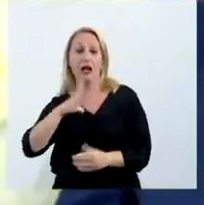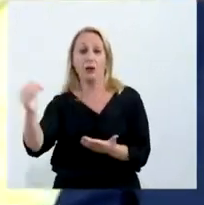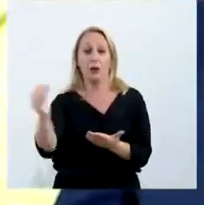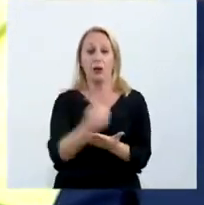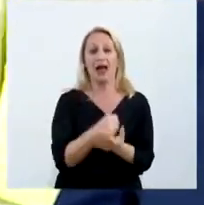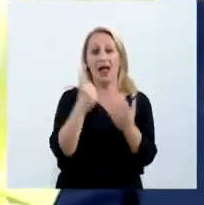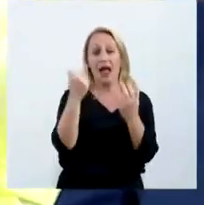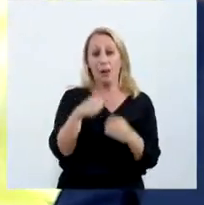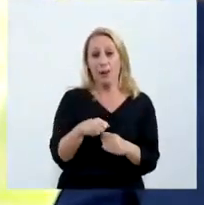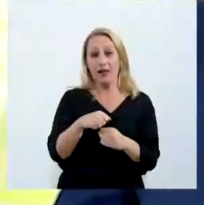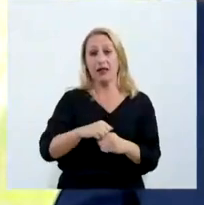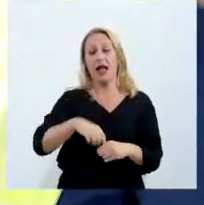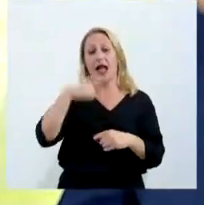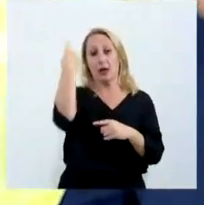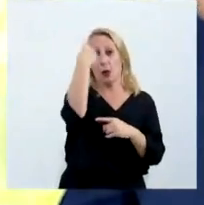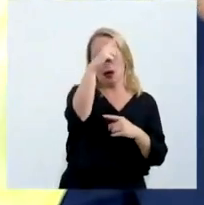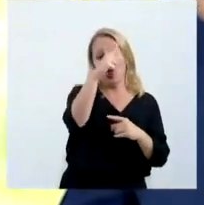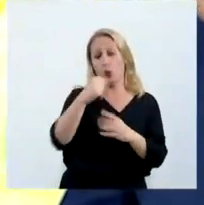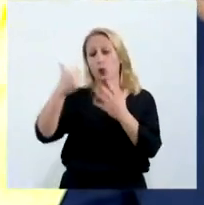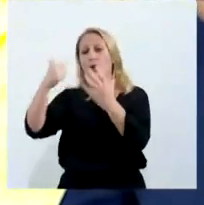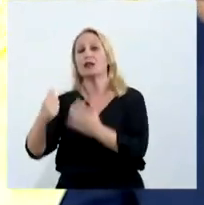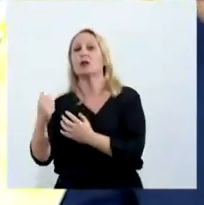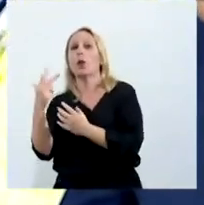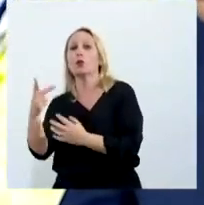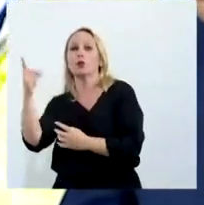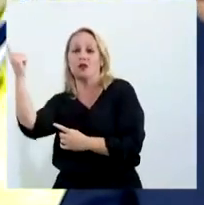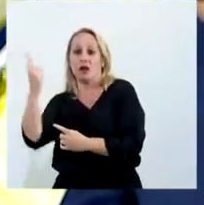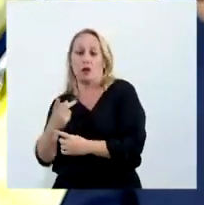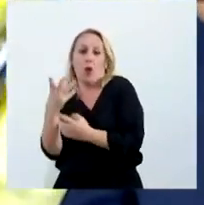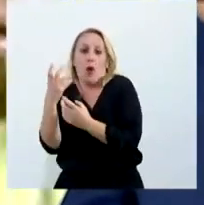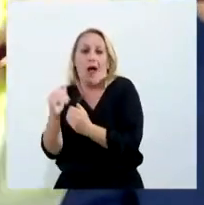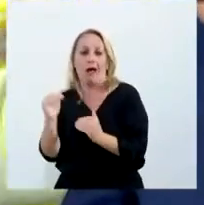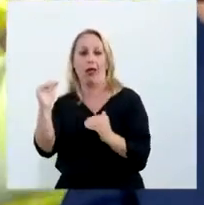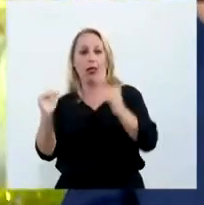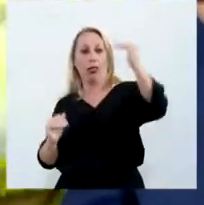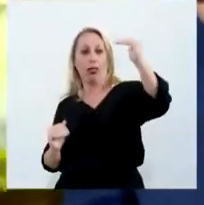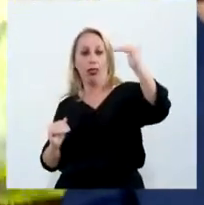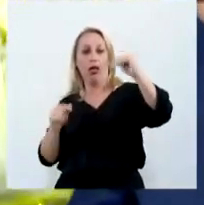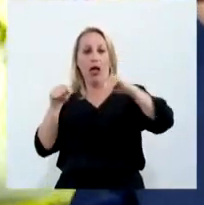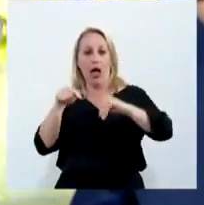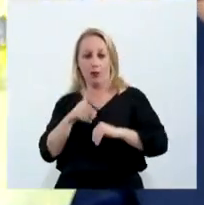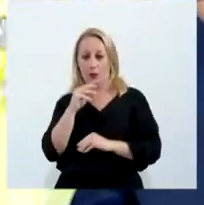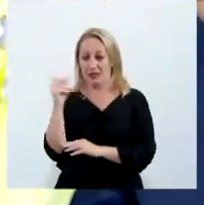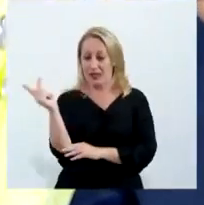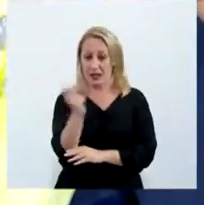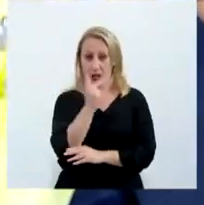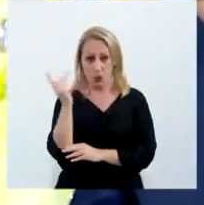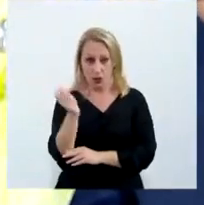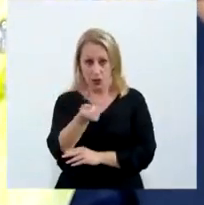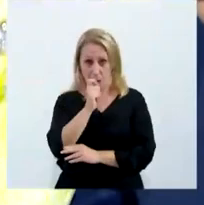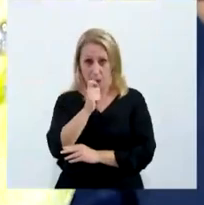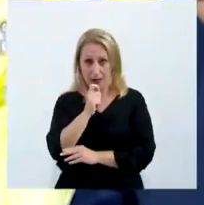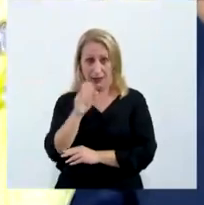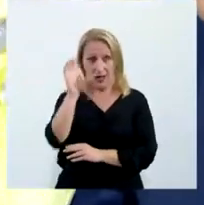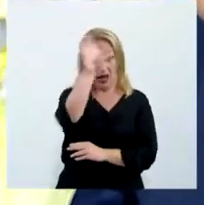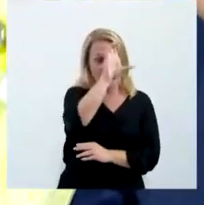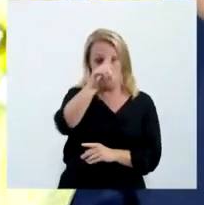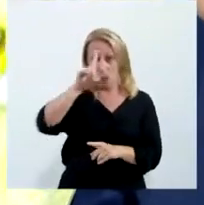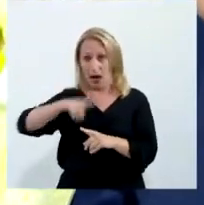του κοινωνικού μέσου όρου. Πιστεύετε ότι στην κοινωνική πολιτική πετυχαίνετε τους στόχους σας για σύγκληση με την Ευρώπη?